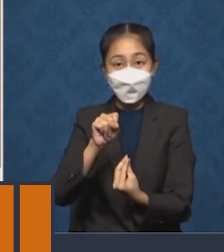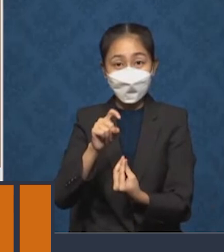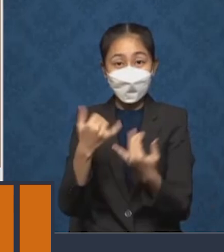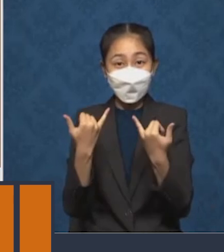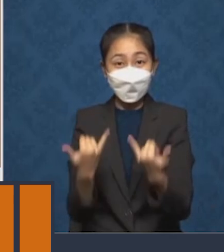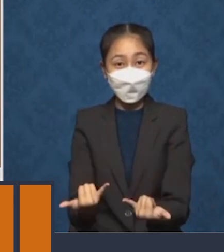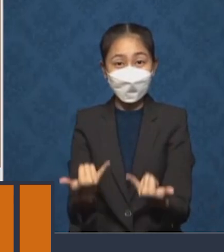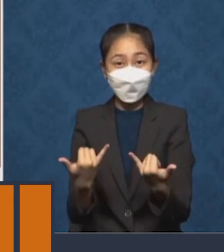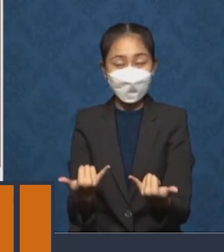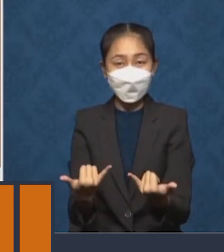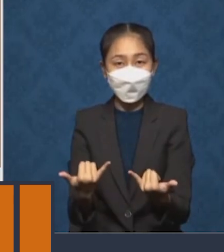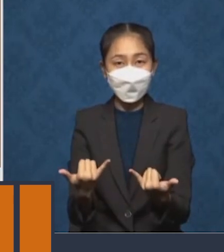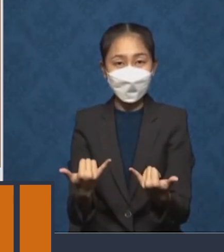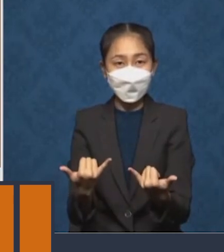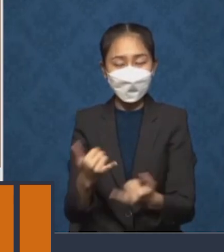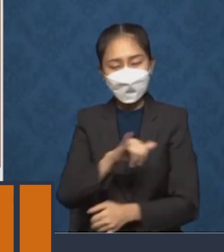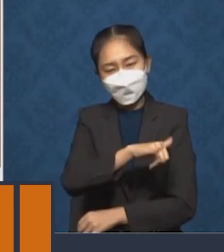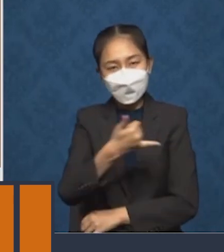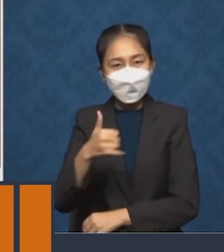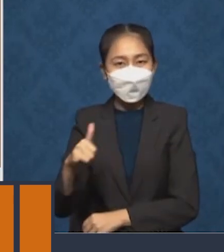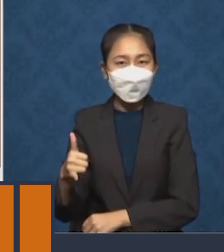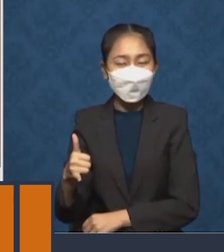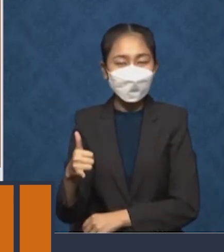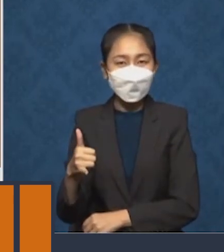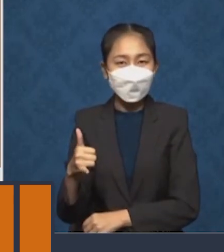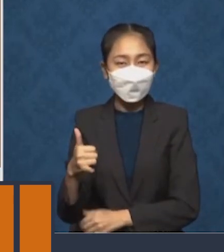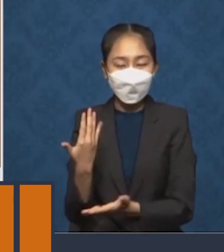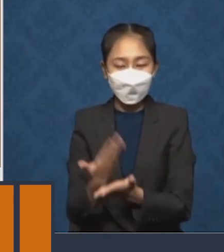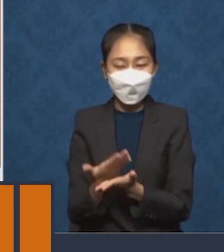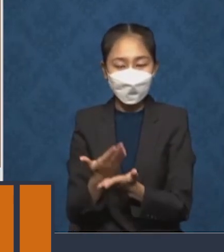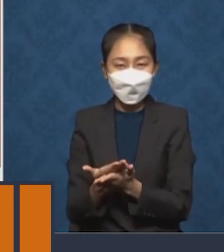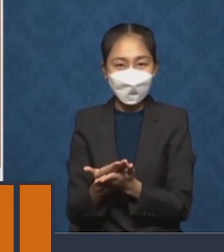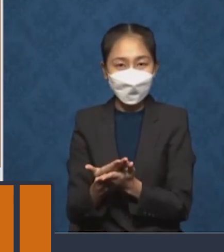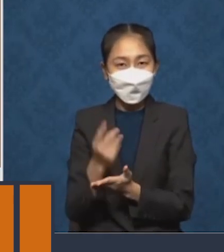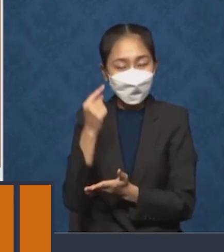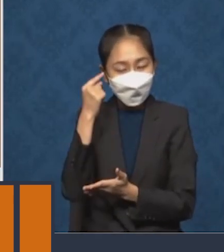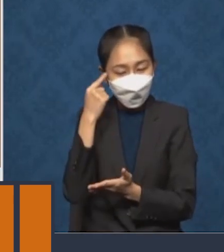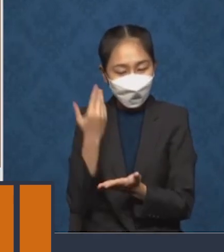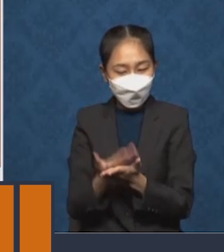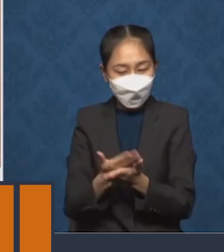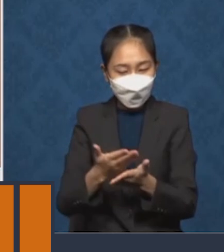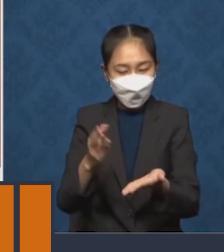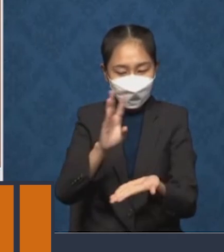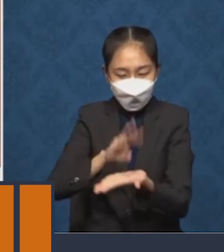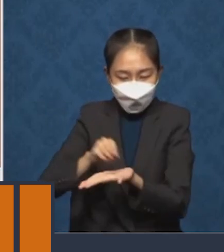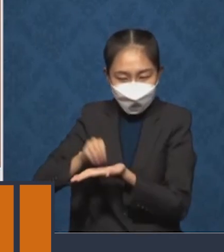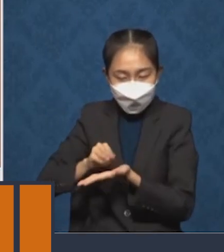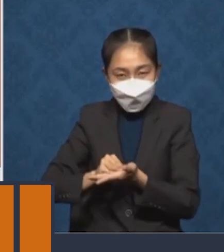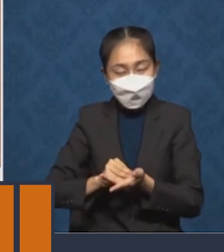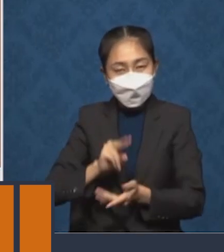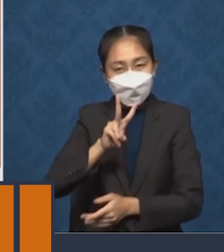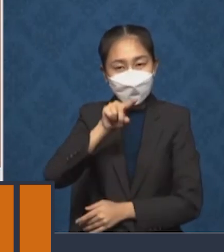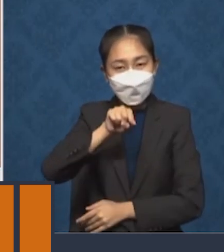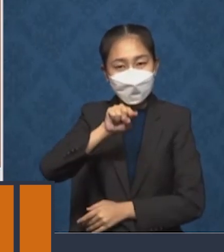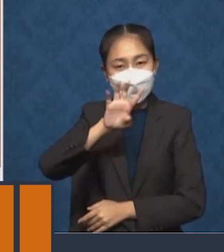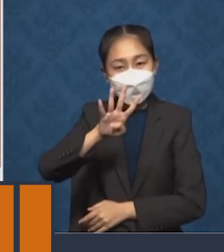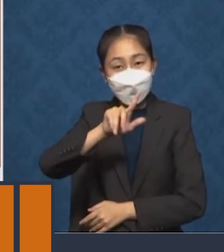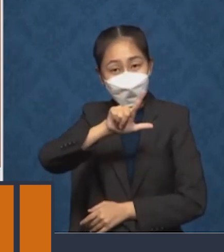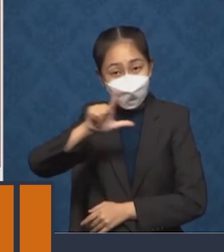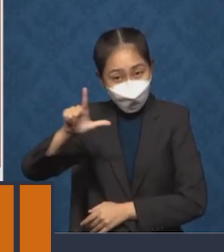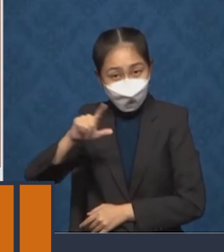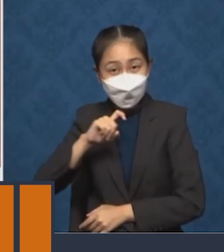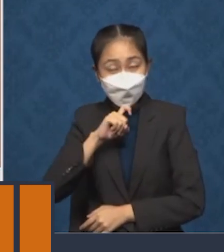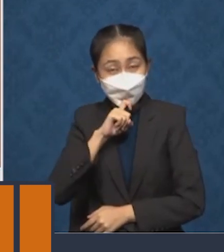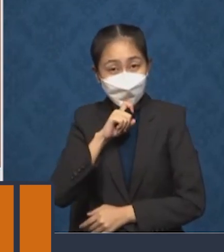นี้ก็ไม่แน่ซะแล้วล่ะค่ะว่ารายได้ที่คาดว่าจะจัดเก็บได้ 2.4 ล้านล้านบาทจะยังคงเดิมอยู่หรือ